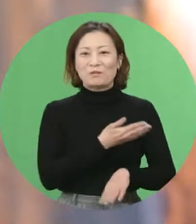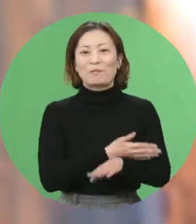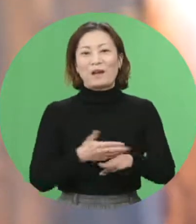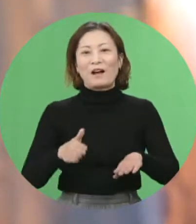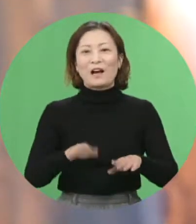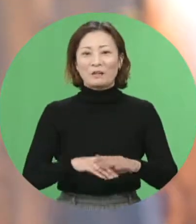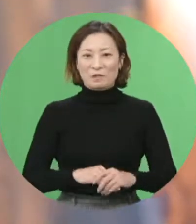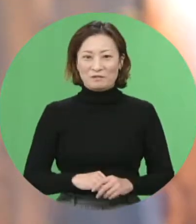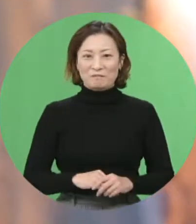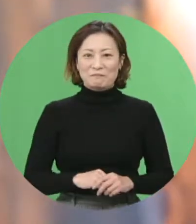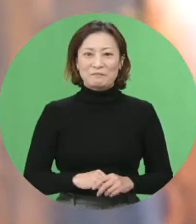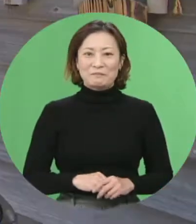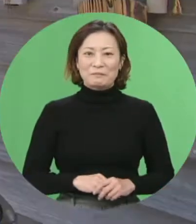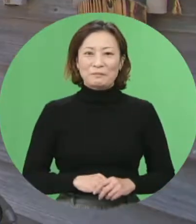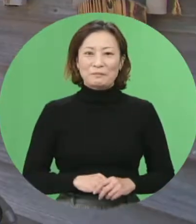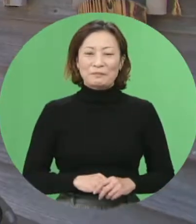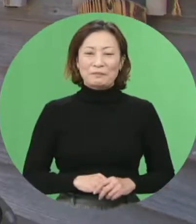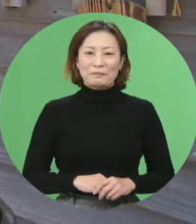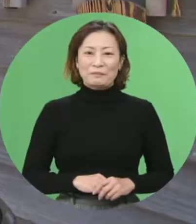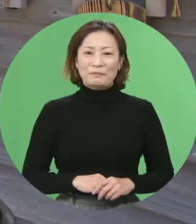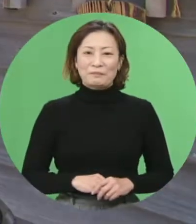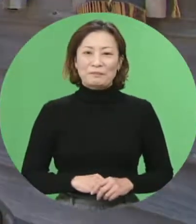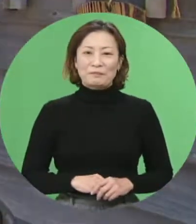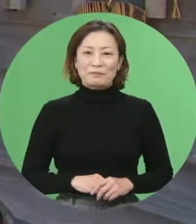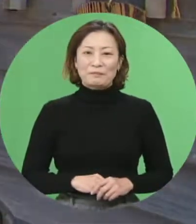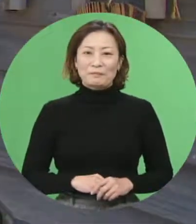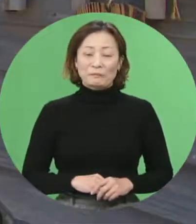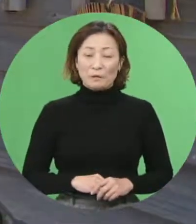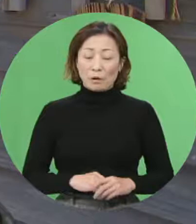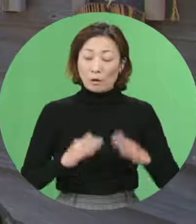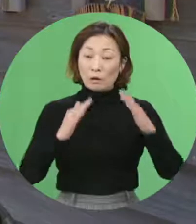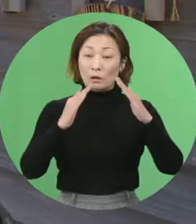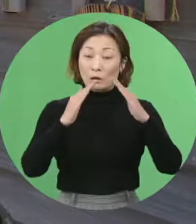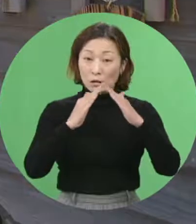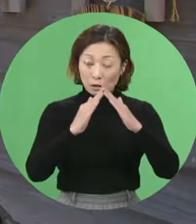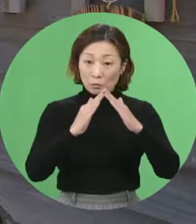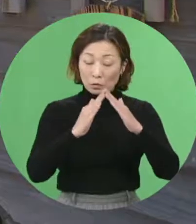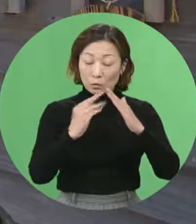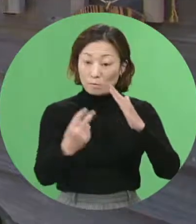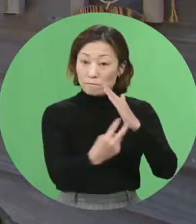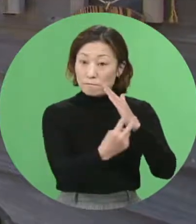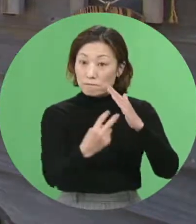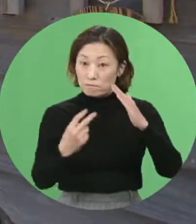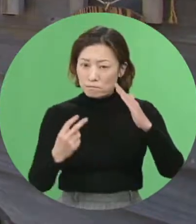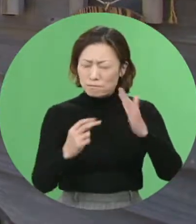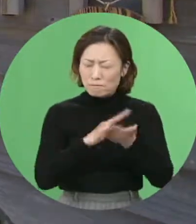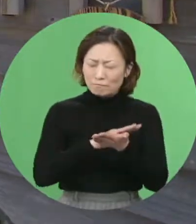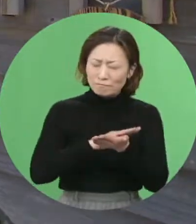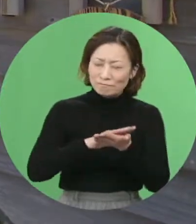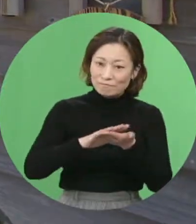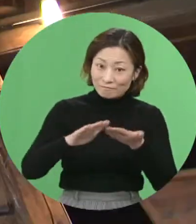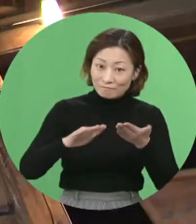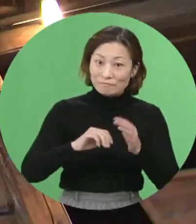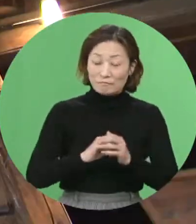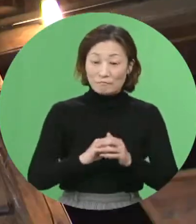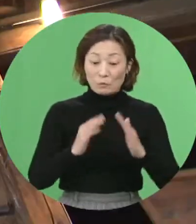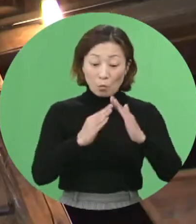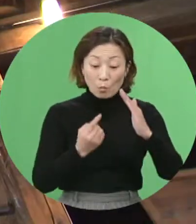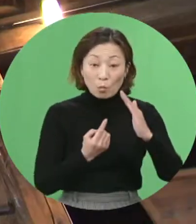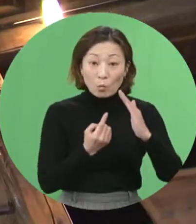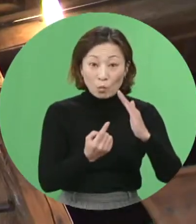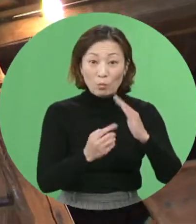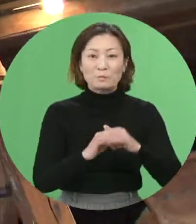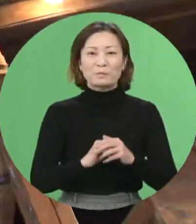れです。とにかく建物の 外観もとても素敵だったし、中に入って